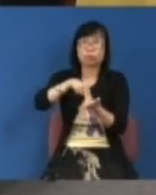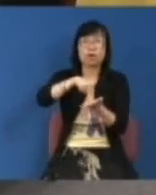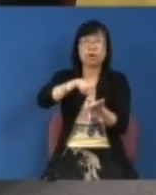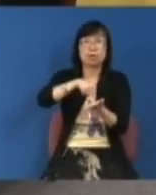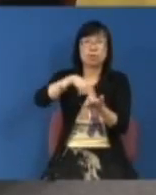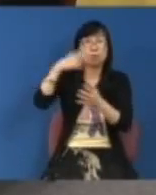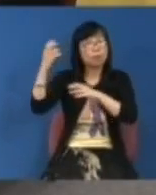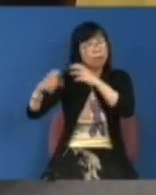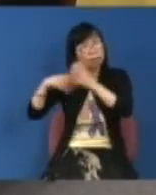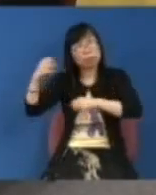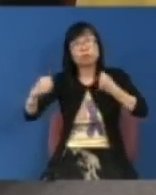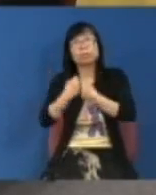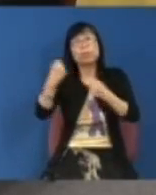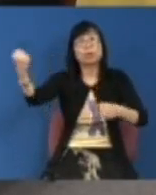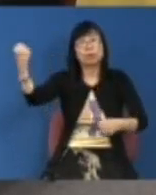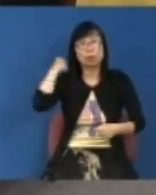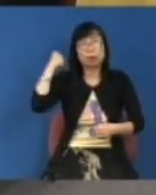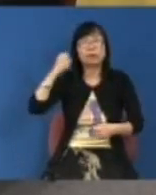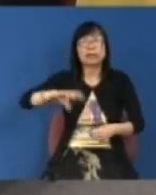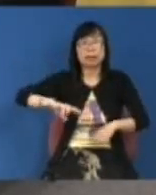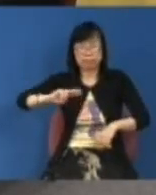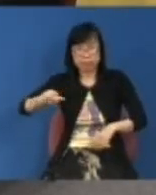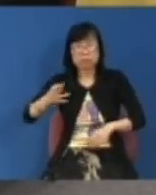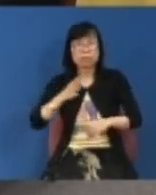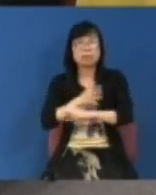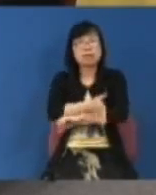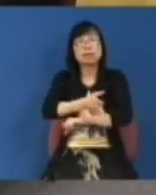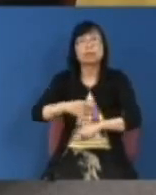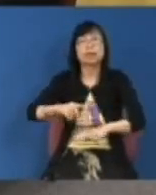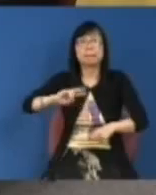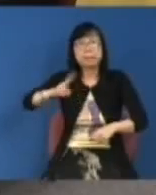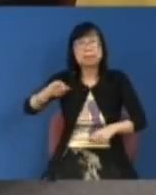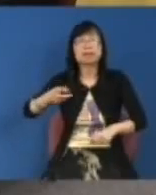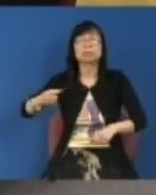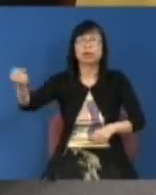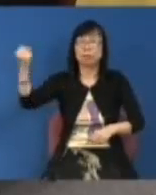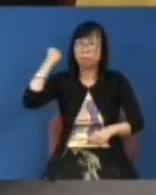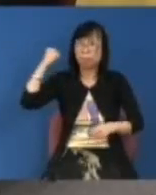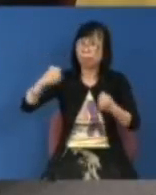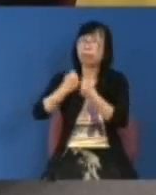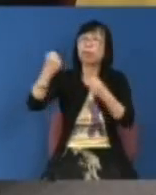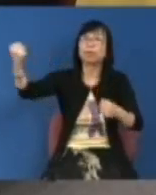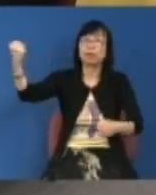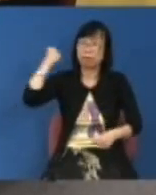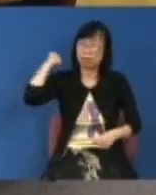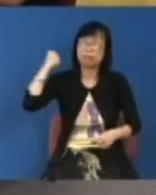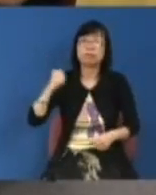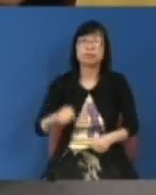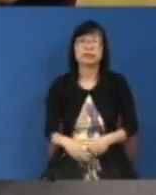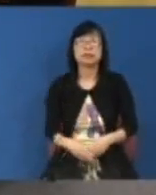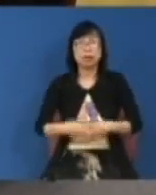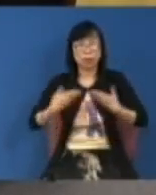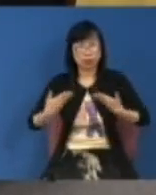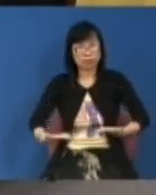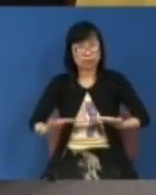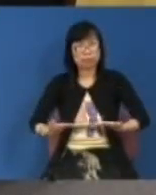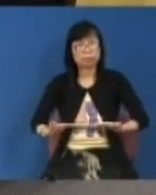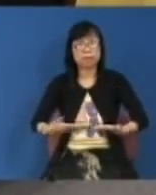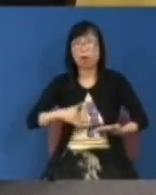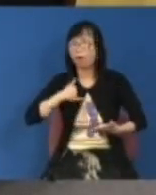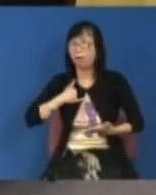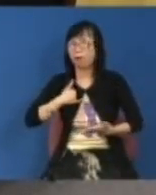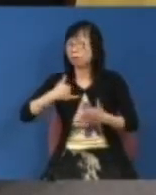我們縱容他現在搞到社會有暴力，那根本就是愚蠢的， 就是連燒巴士都 連你數了。我今天我現在走